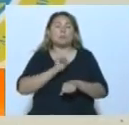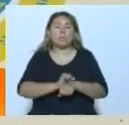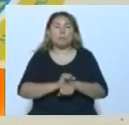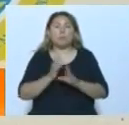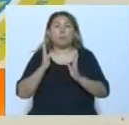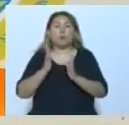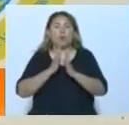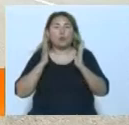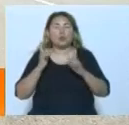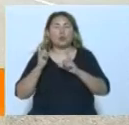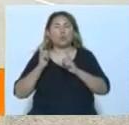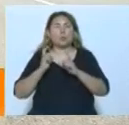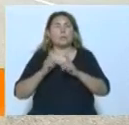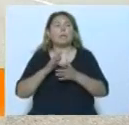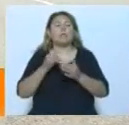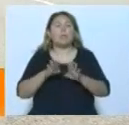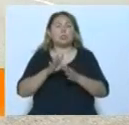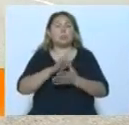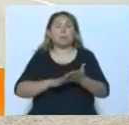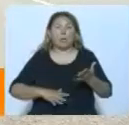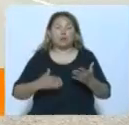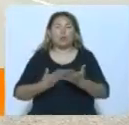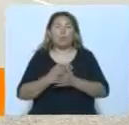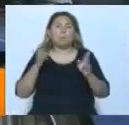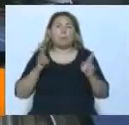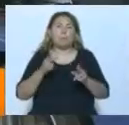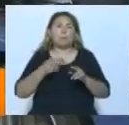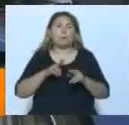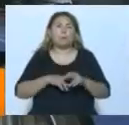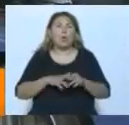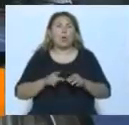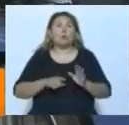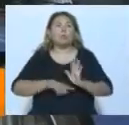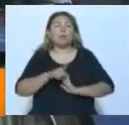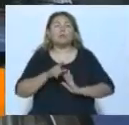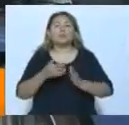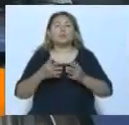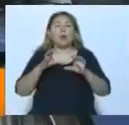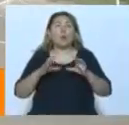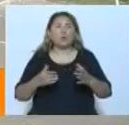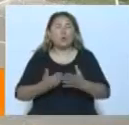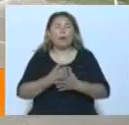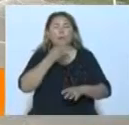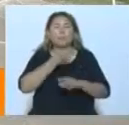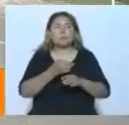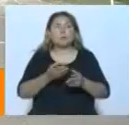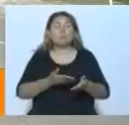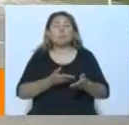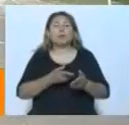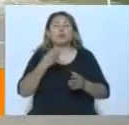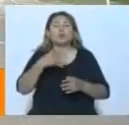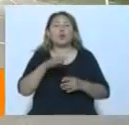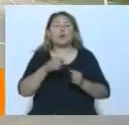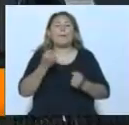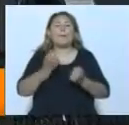грузов, водители все так же продолжают игнорировать новые правила. Ведь с момента вступления в силу нового закона к ответственности были привлечены 40